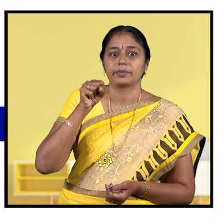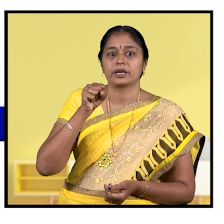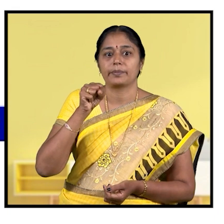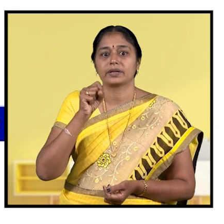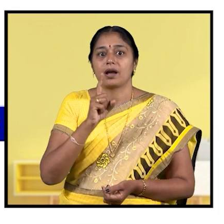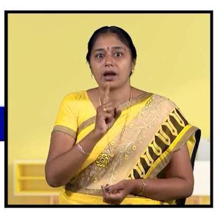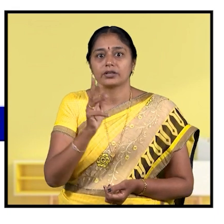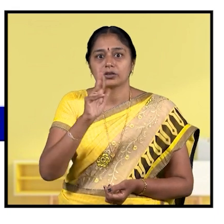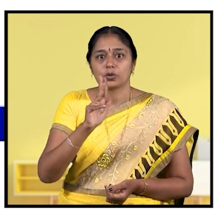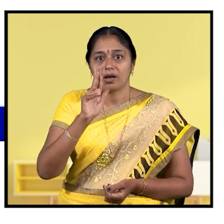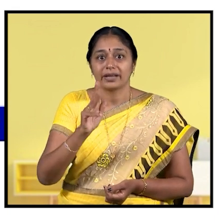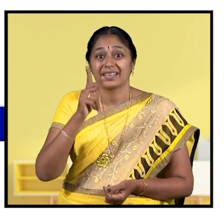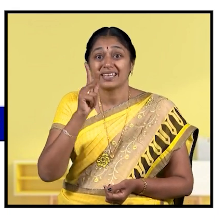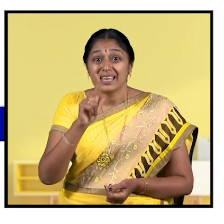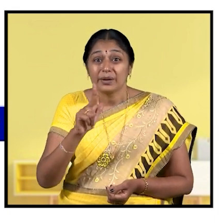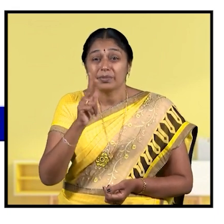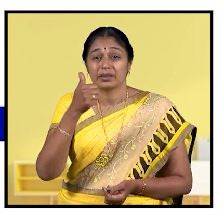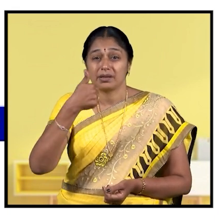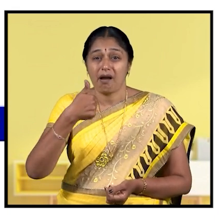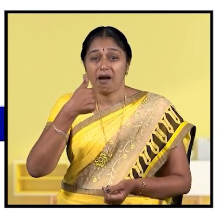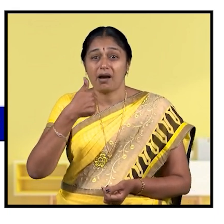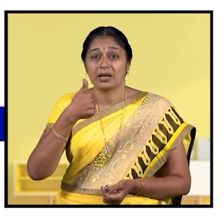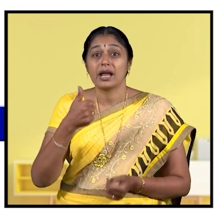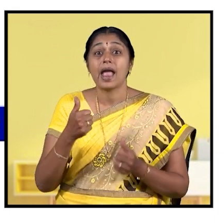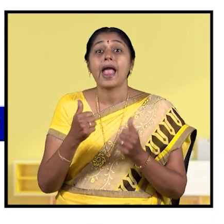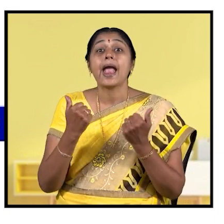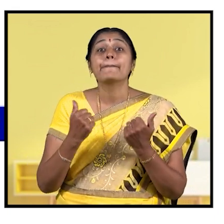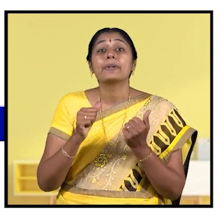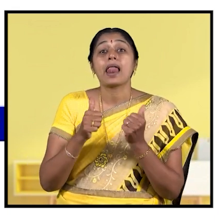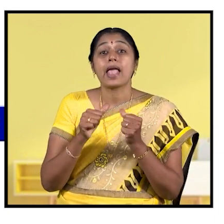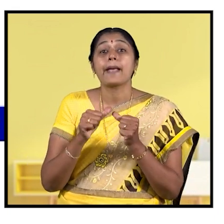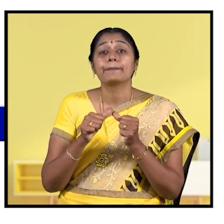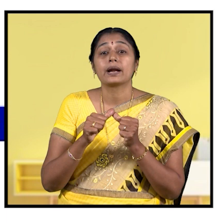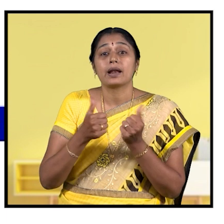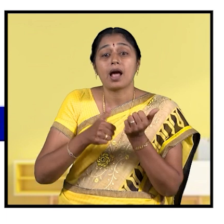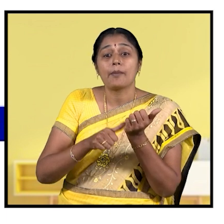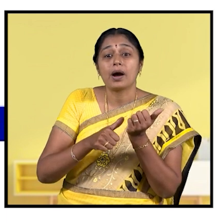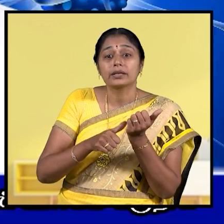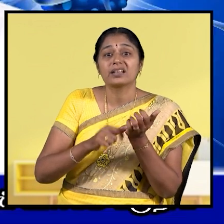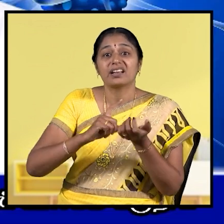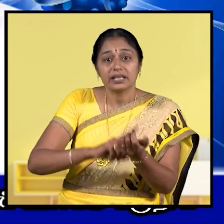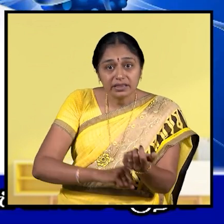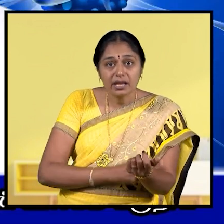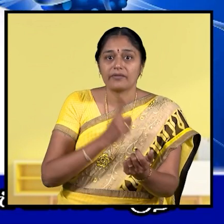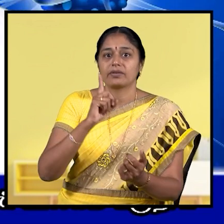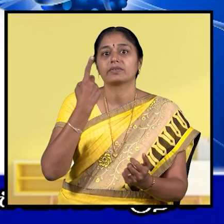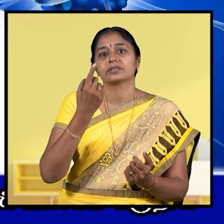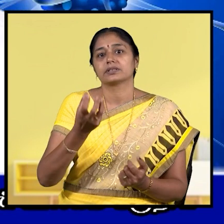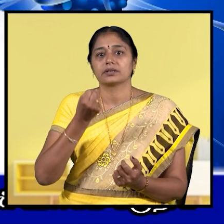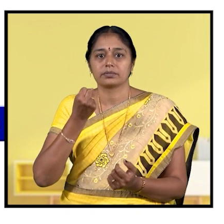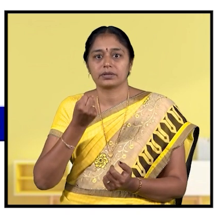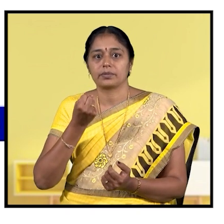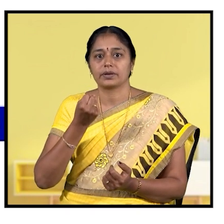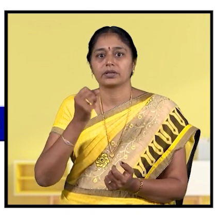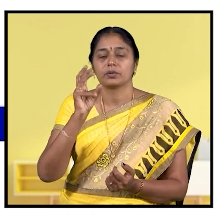மாதம் இந்தியாவில் தமிழ்நாட்டில் தான் முதலாவதாக எய்ட்ஸ் பாதிப்பு கண்டறியப்பட்டு தெளிவாக வந்து நமக்கு வந்து அறிக்கை அளிக்கப்பட்டது. மூணாவது பாயிண்ட் நம்ம